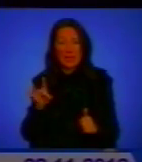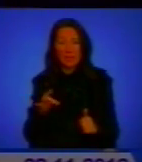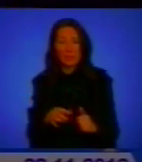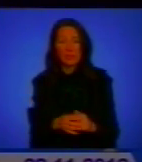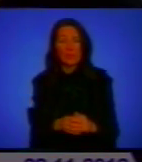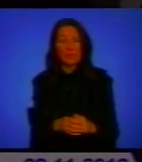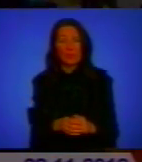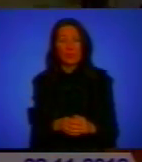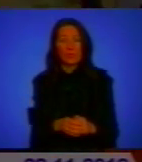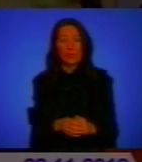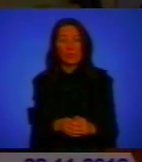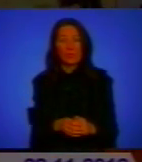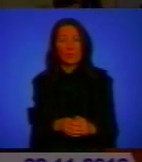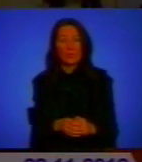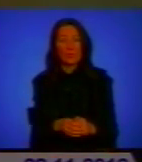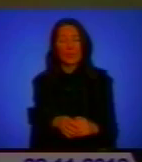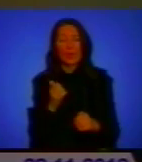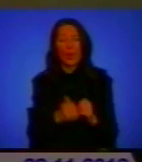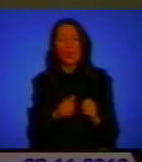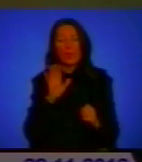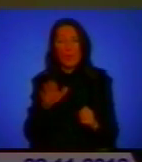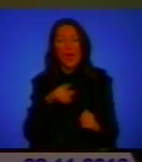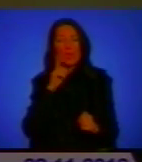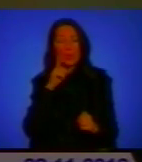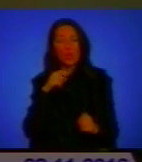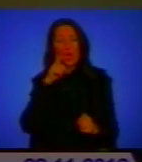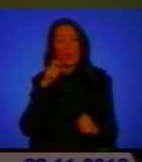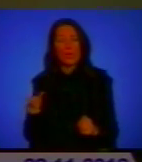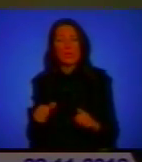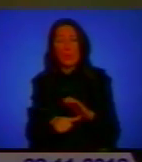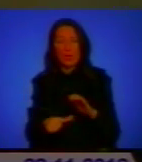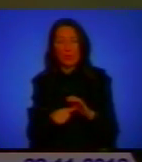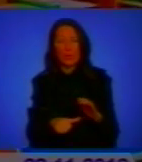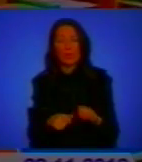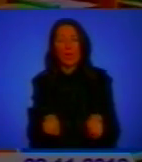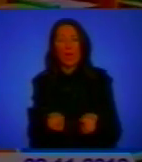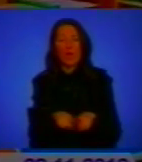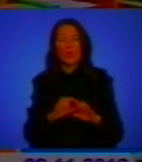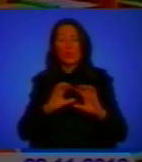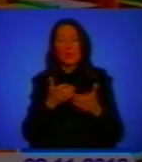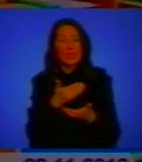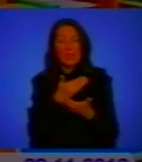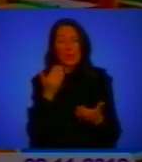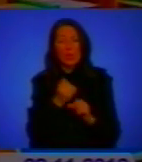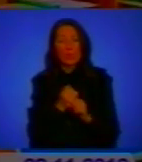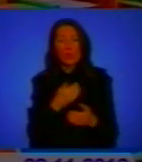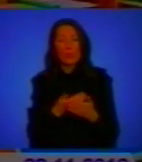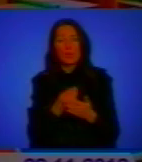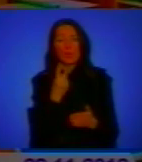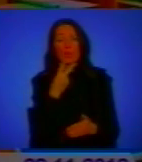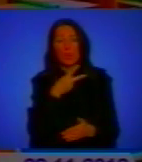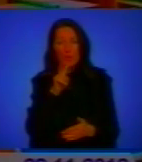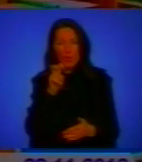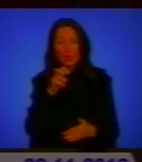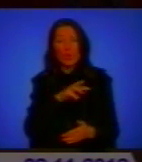сюжеті. Кожен п'ятий молодий українець безробітний. Водночас у світі не мають роботи близько 200 мільйонів.